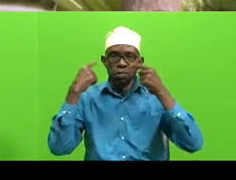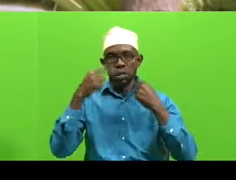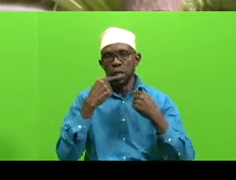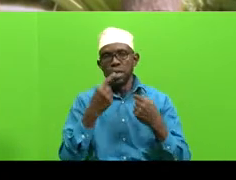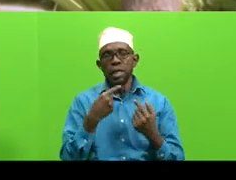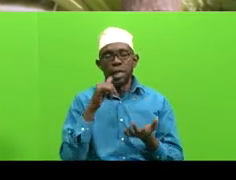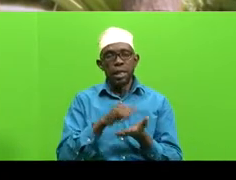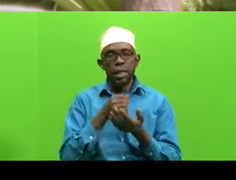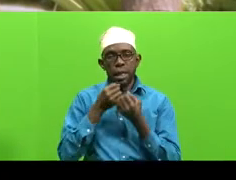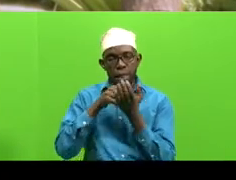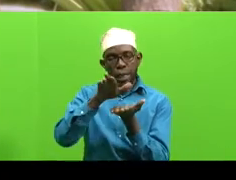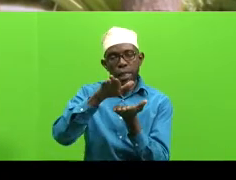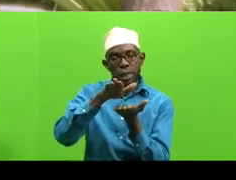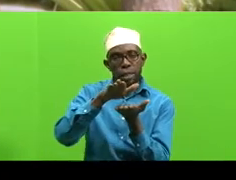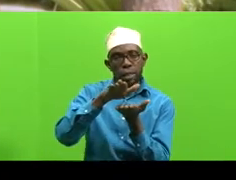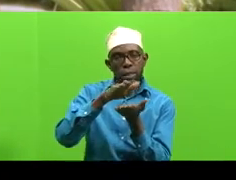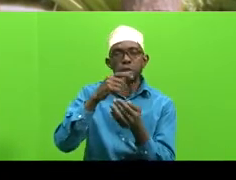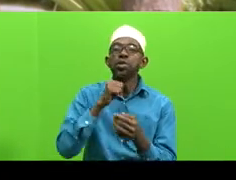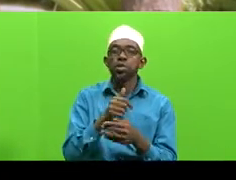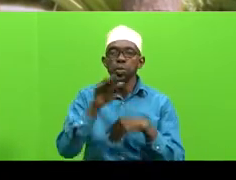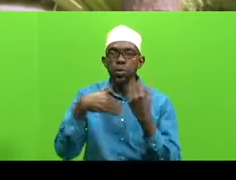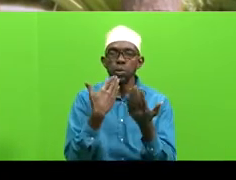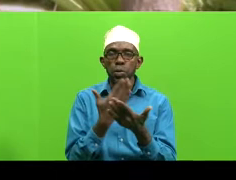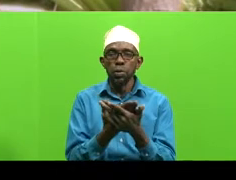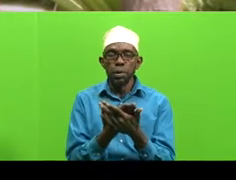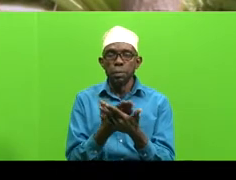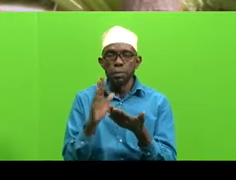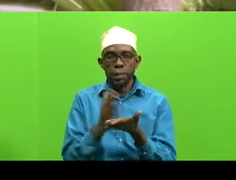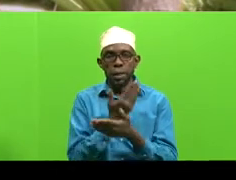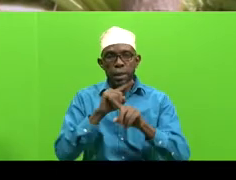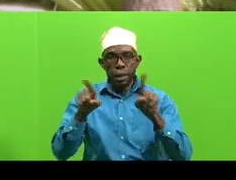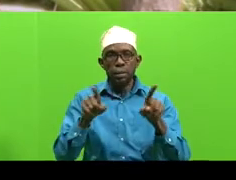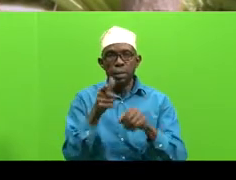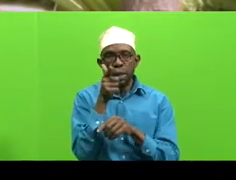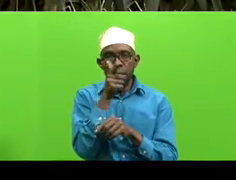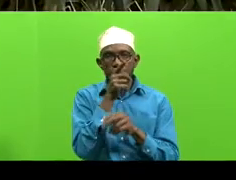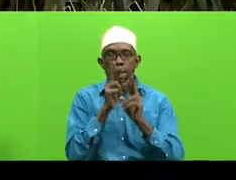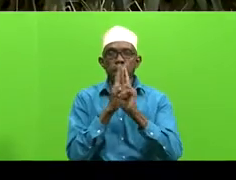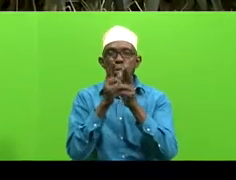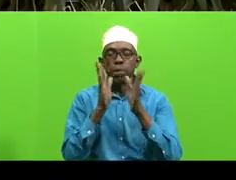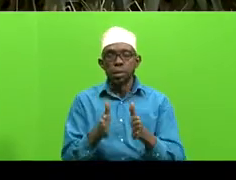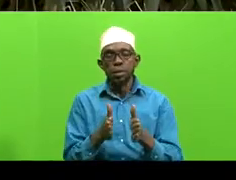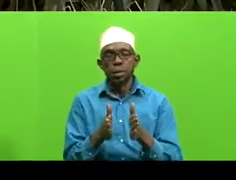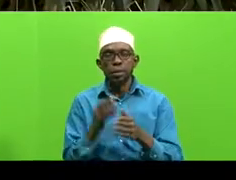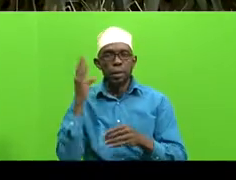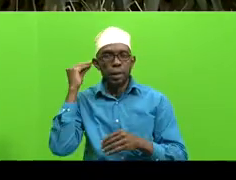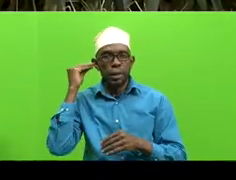hatujitumi tena sana, si wote, lakini sehemu fulani ya wanahabari hatujitumi. Hata